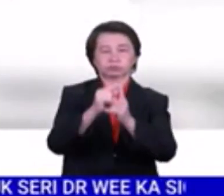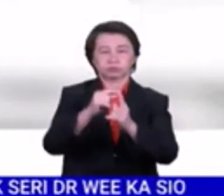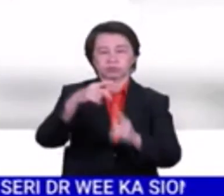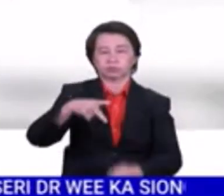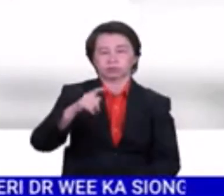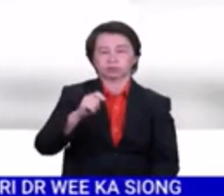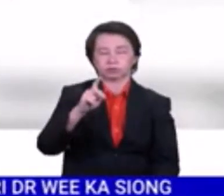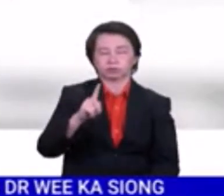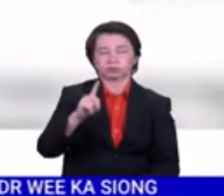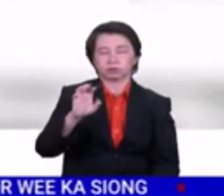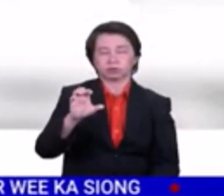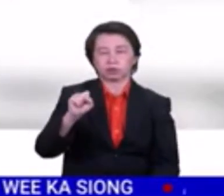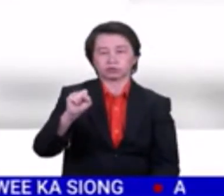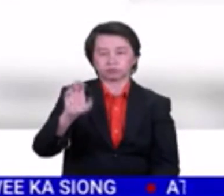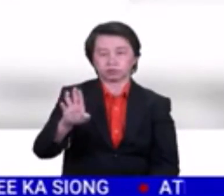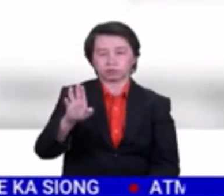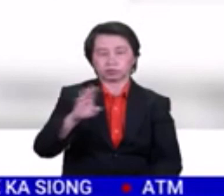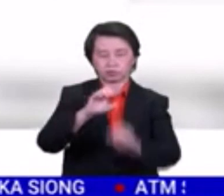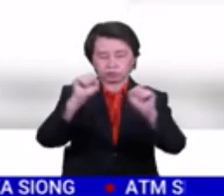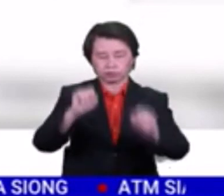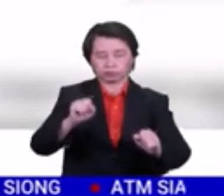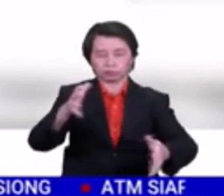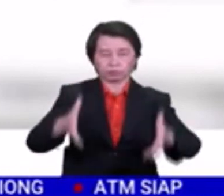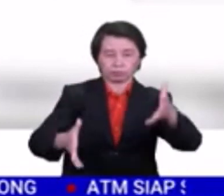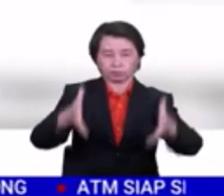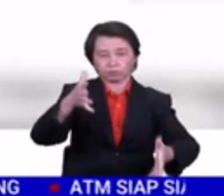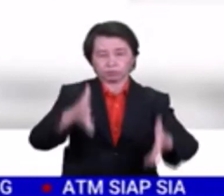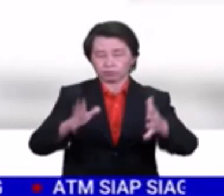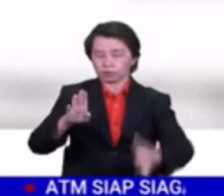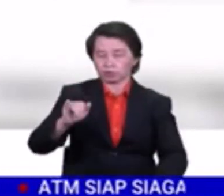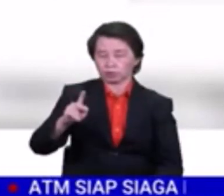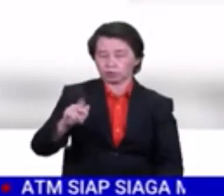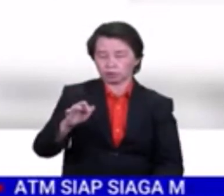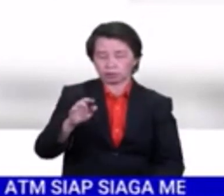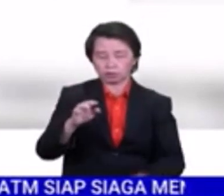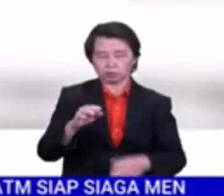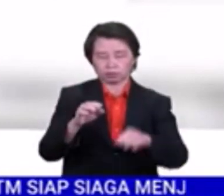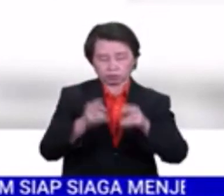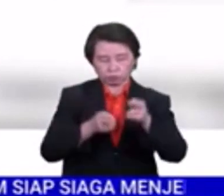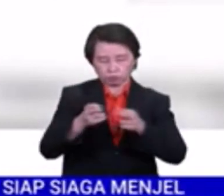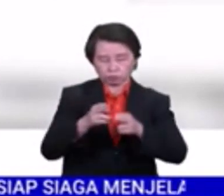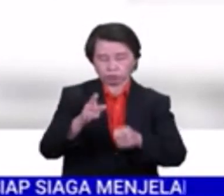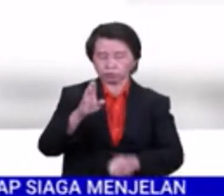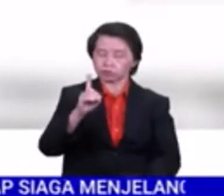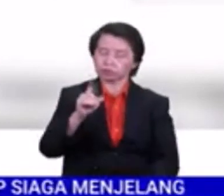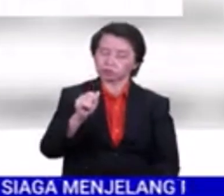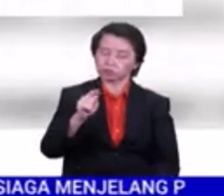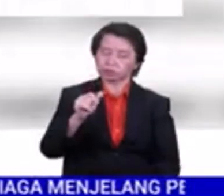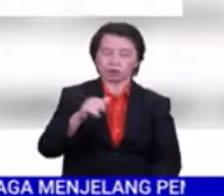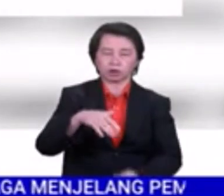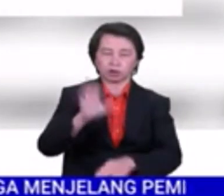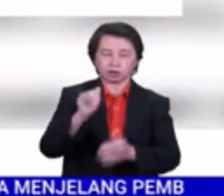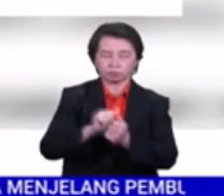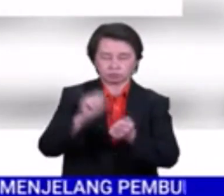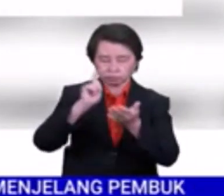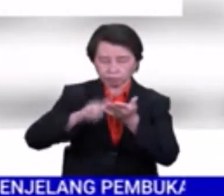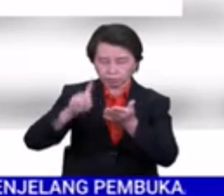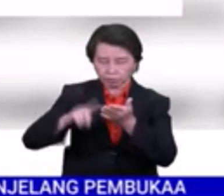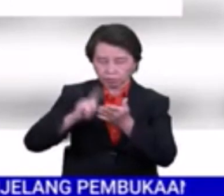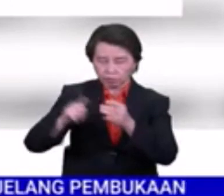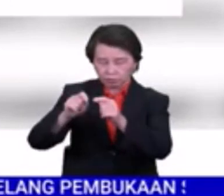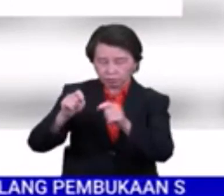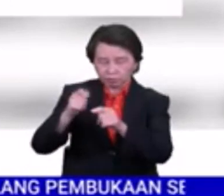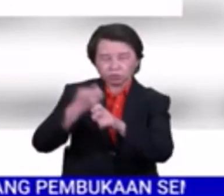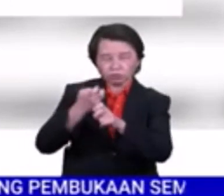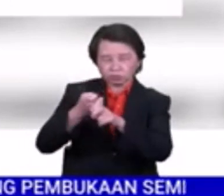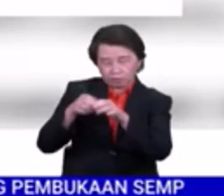pt.vsj berkata sistem robotik baik membolehkan pengurusan data yang lebih baik dan pemeriksaan ruang yang sukar dicapai